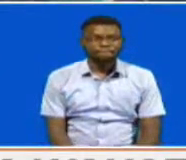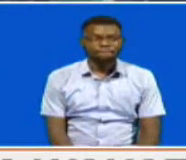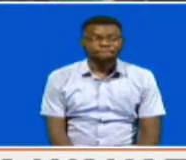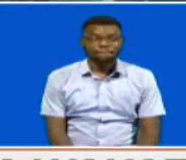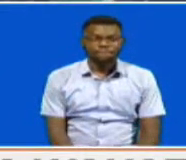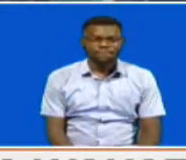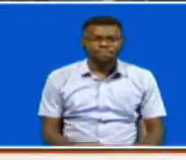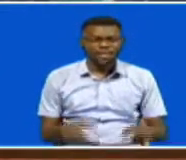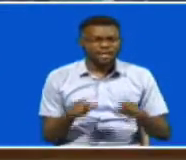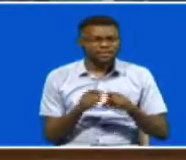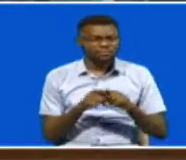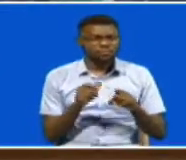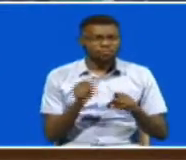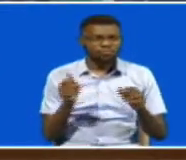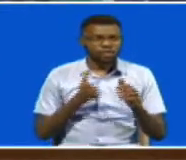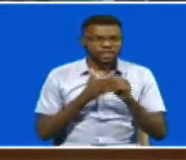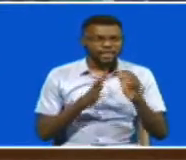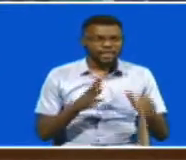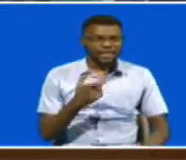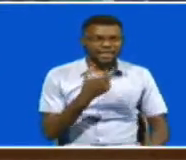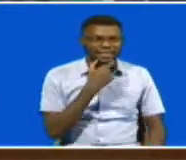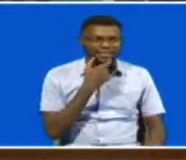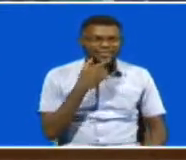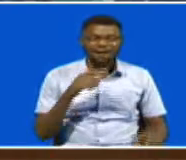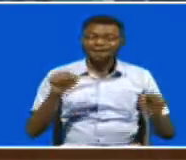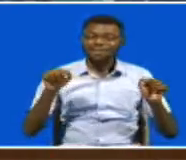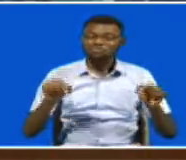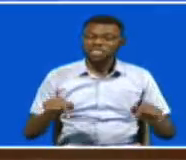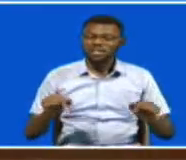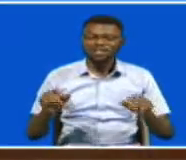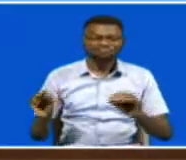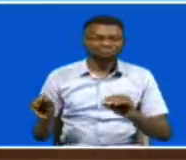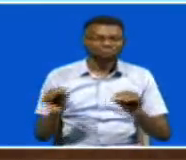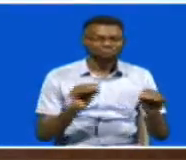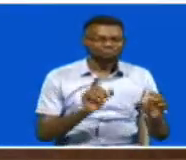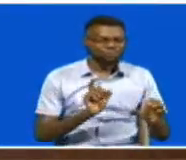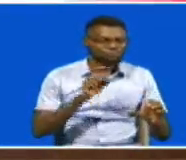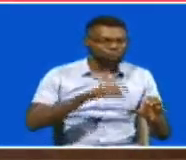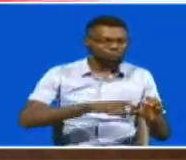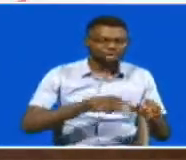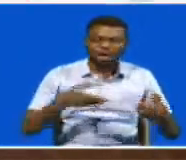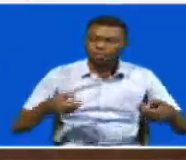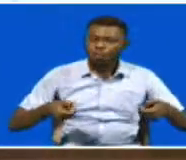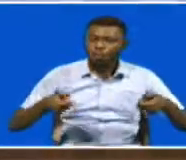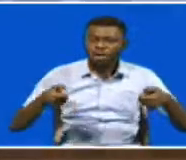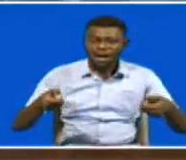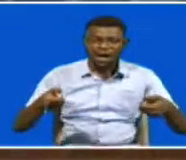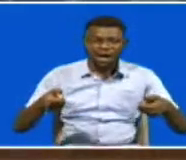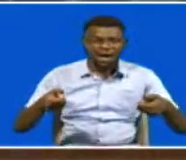Na baadhi ya viongozi kutoka eneo la Nyanza wamehamia chama cha UDA hii leo